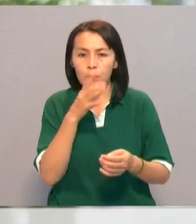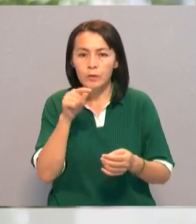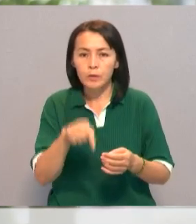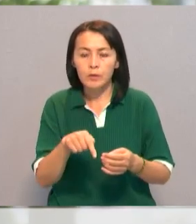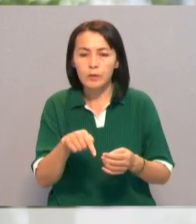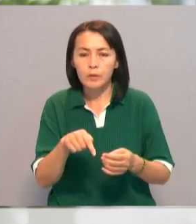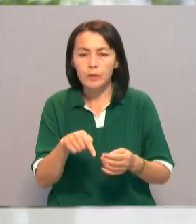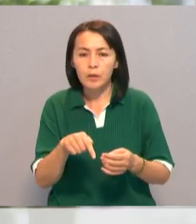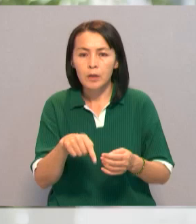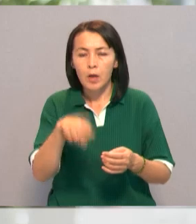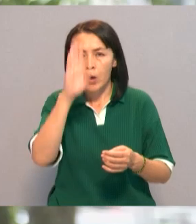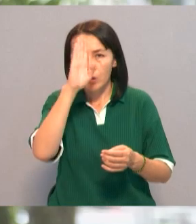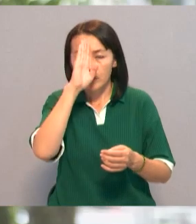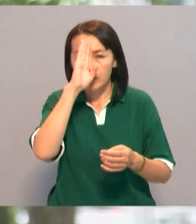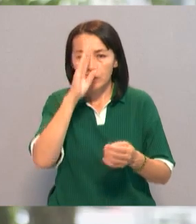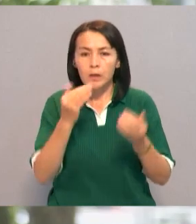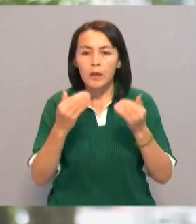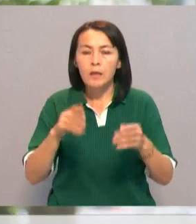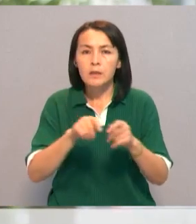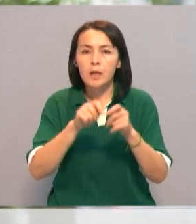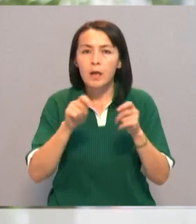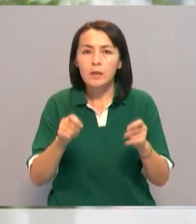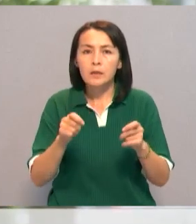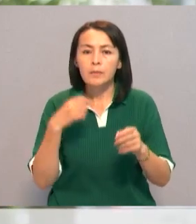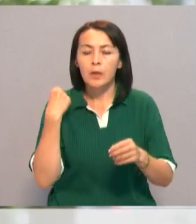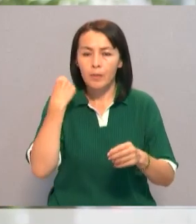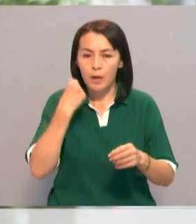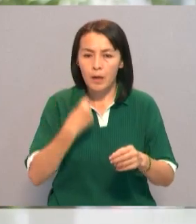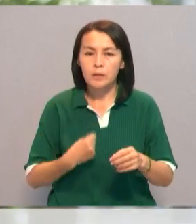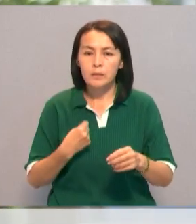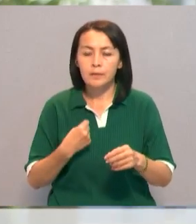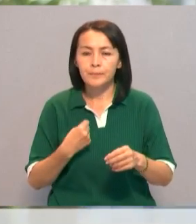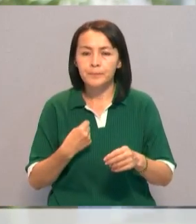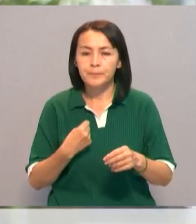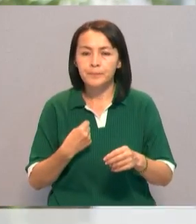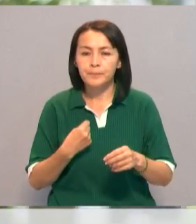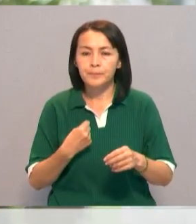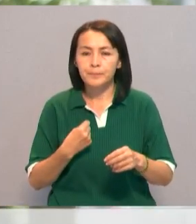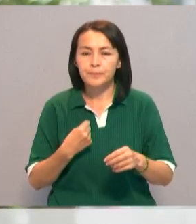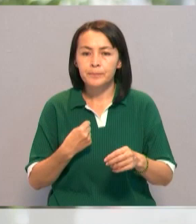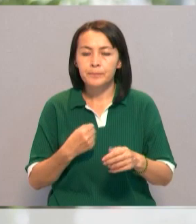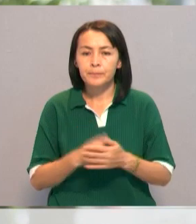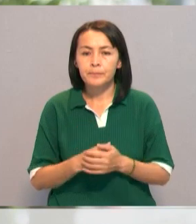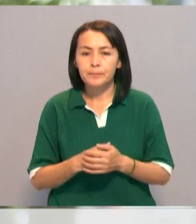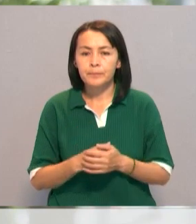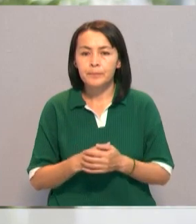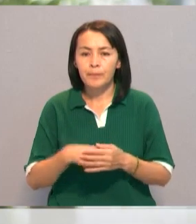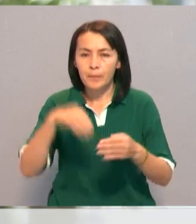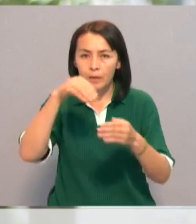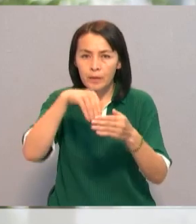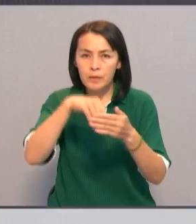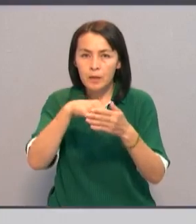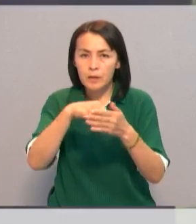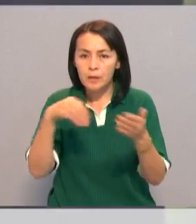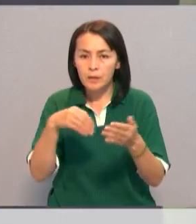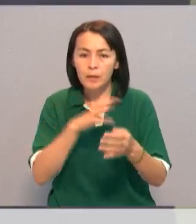Сол моментте ол жігіт қазір ашам деп амияның мойнына асылды. Асылып алды да, ішін амияны ашып атқандай болды